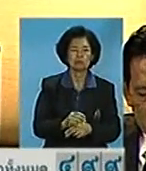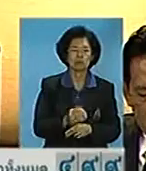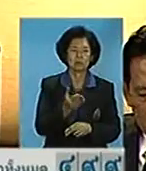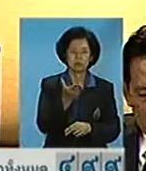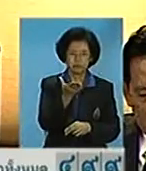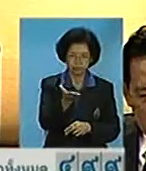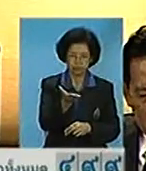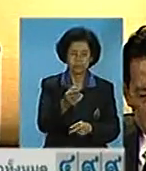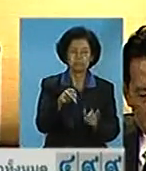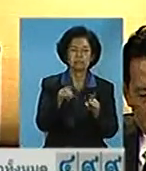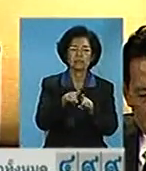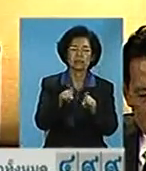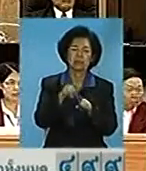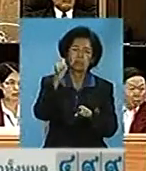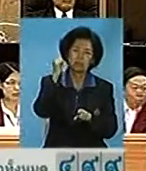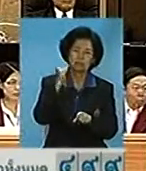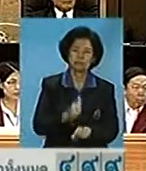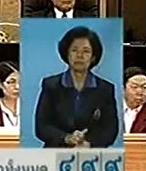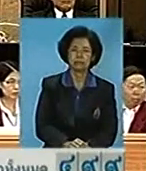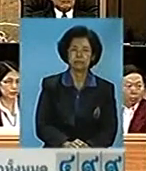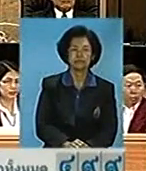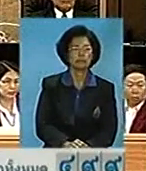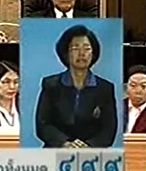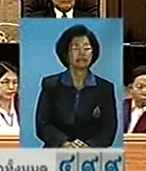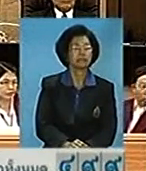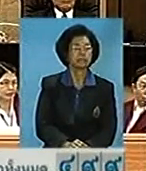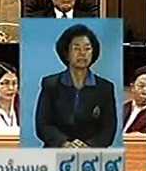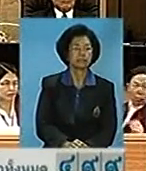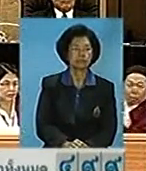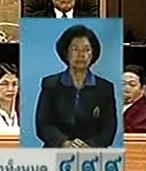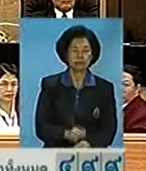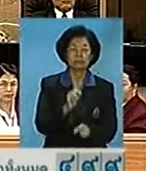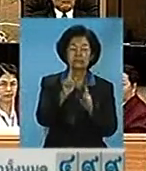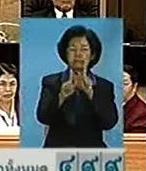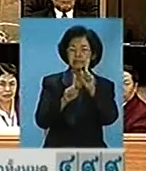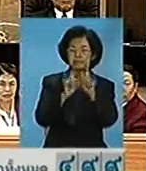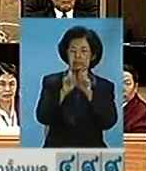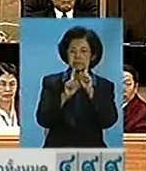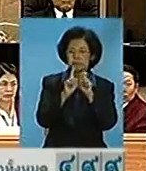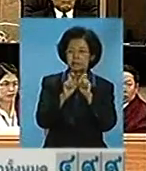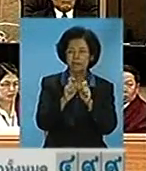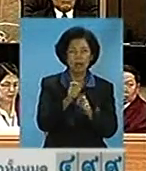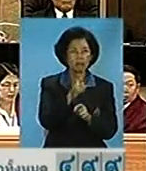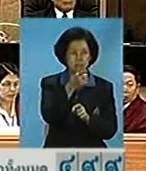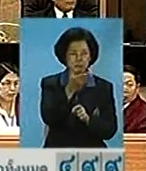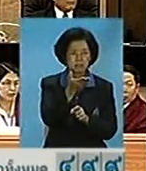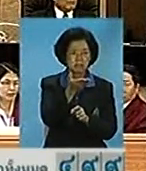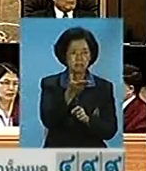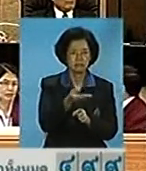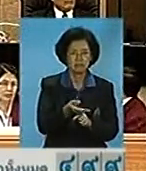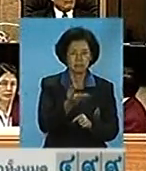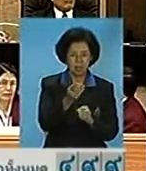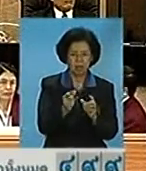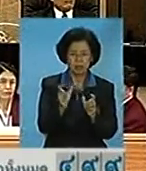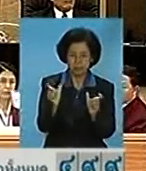ครับ นี่คำถามของท่านอภิชาติยังถามท่านอยู่ว่าที่ท่านเพิ่ม